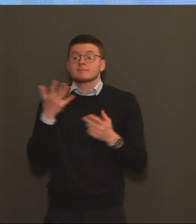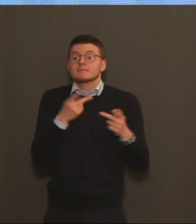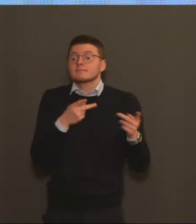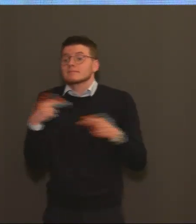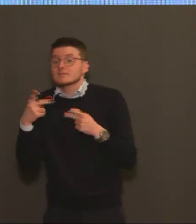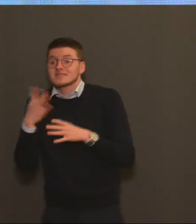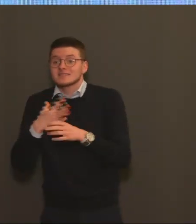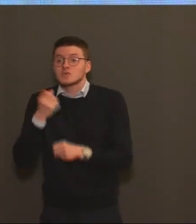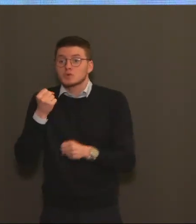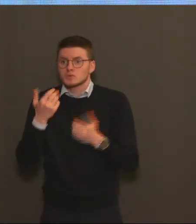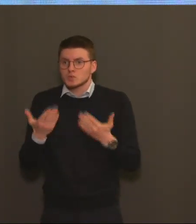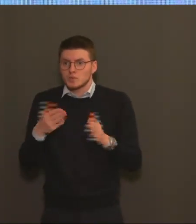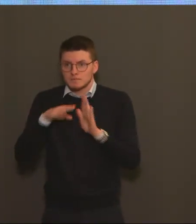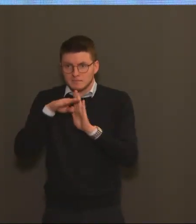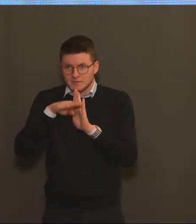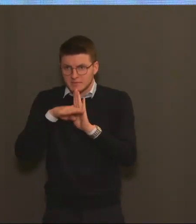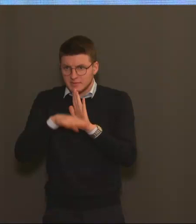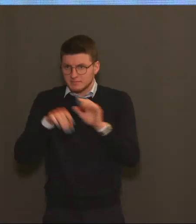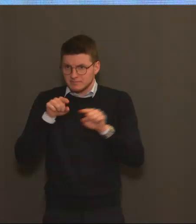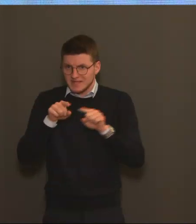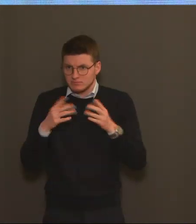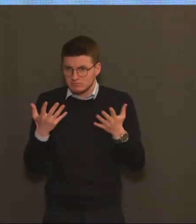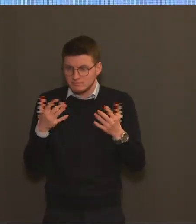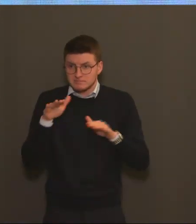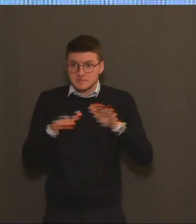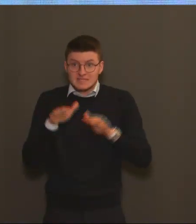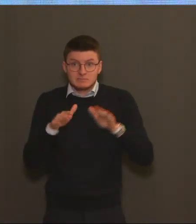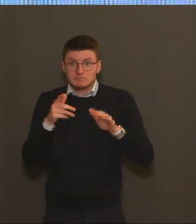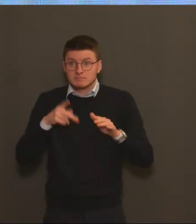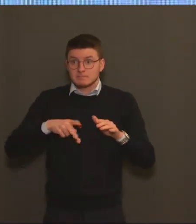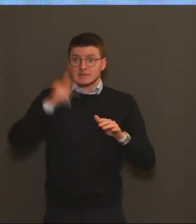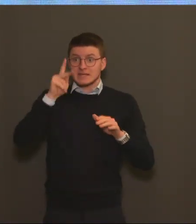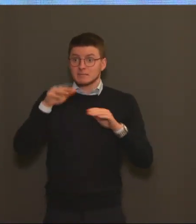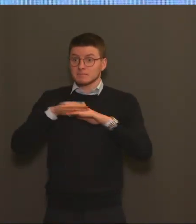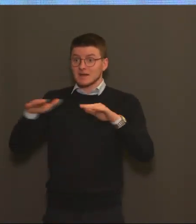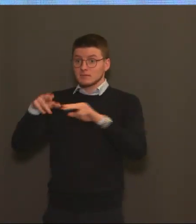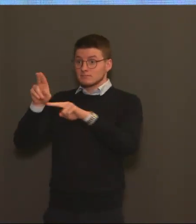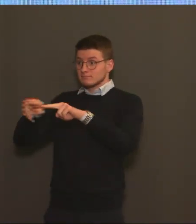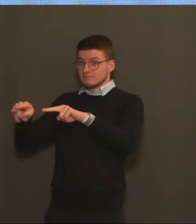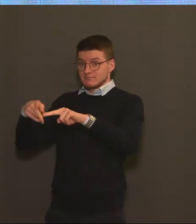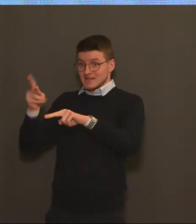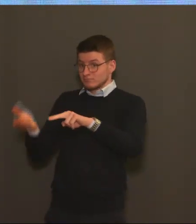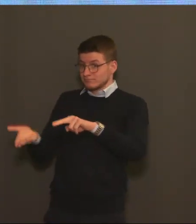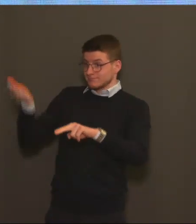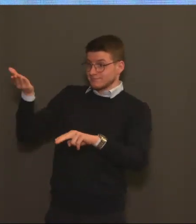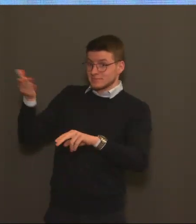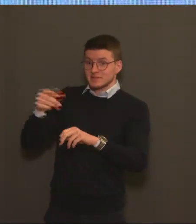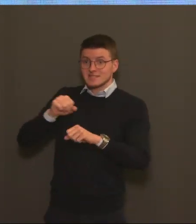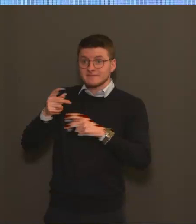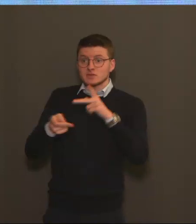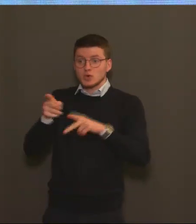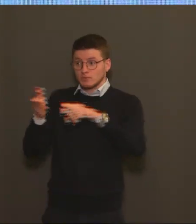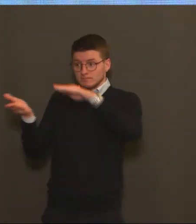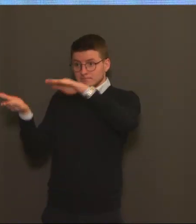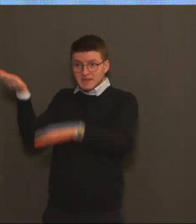zorgen en algemene bedden wat verhoogt. Dus dat is een mogelijke alternatieve verklaring. We wachten daar vooral nog op meer bijkomende